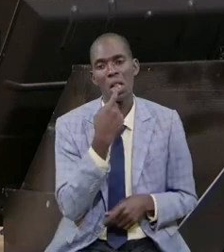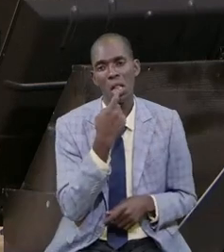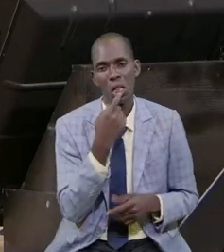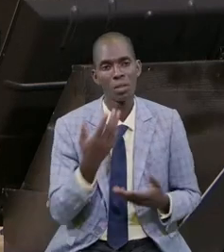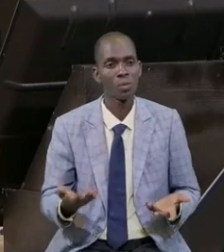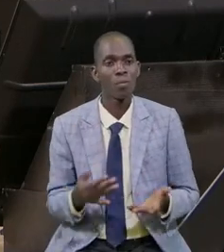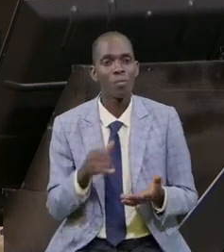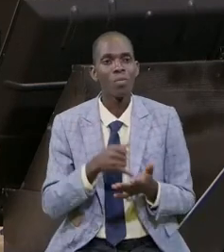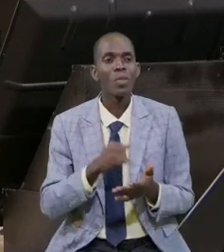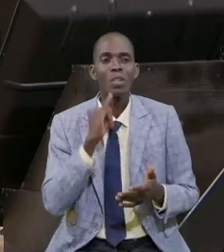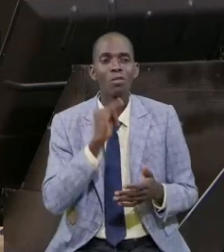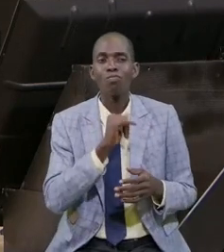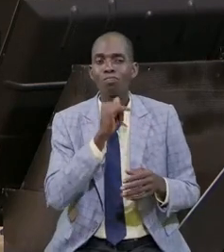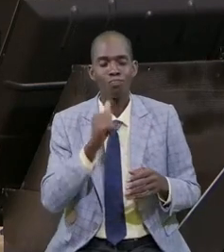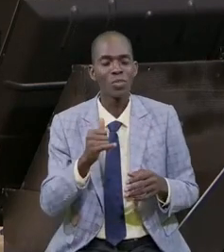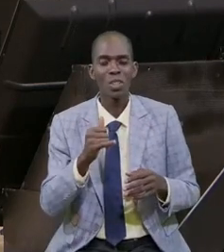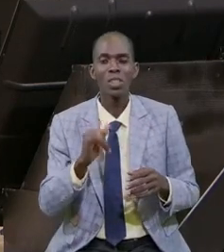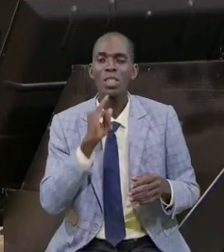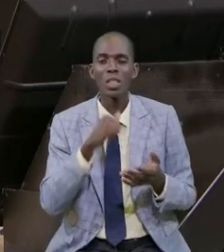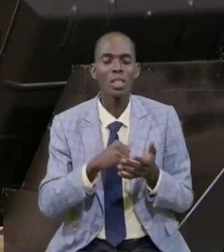et